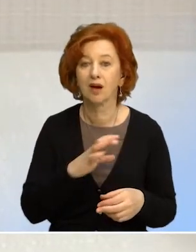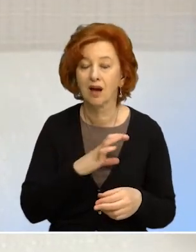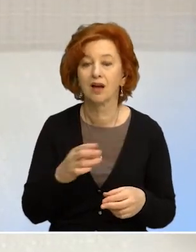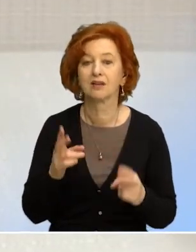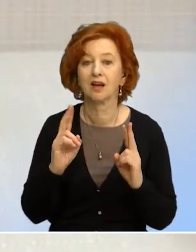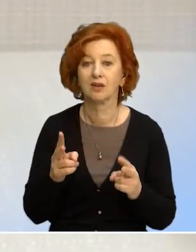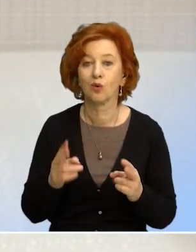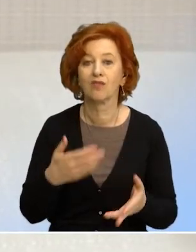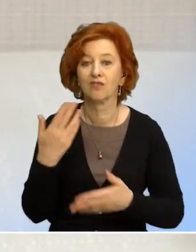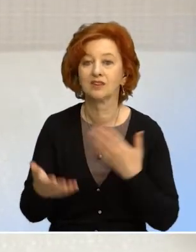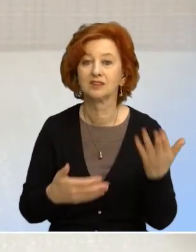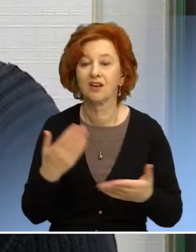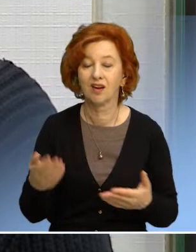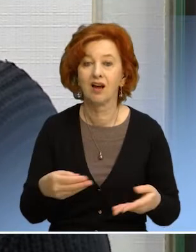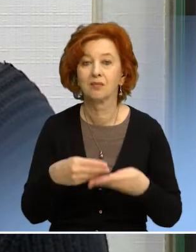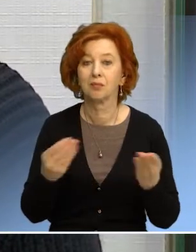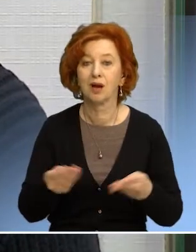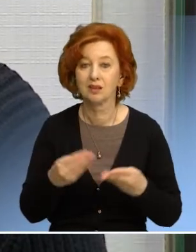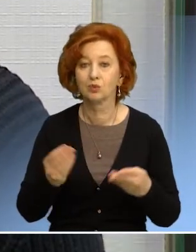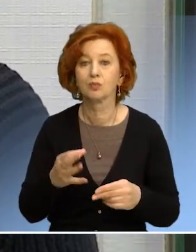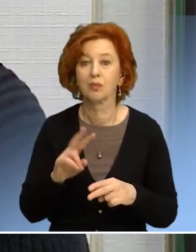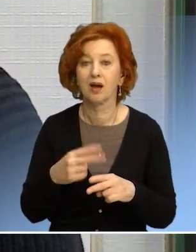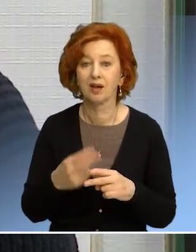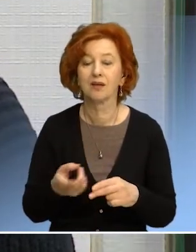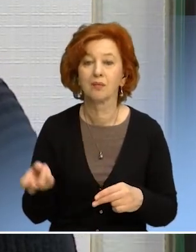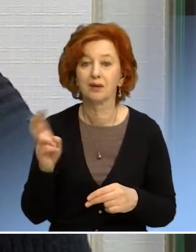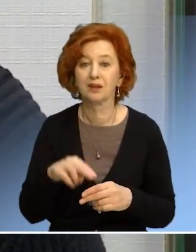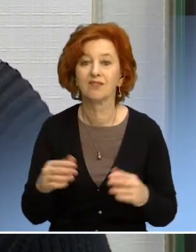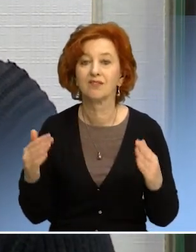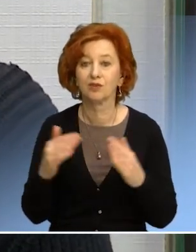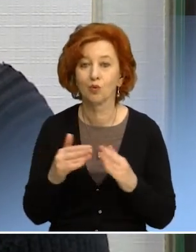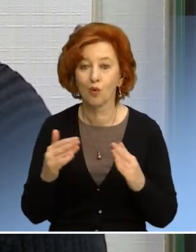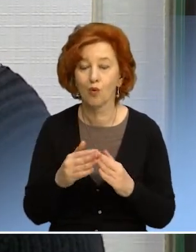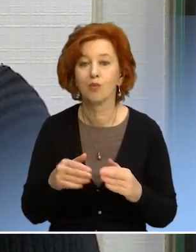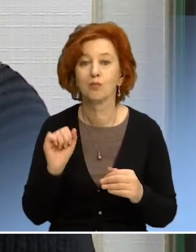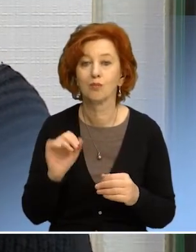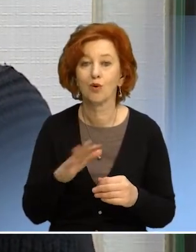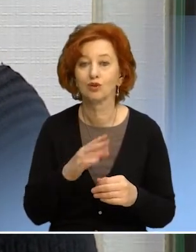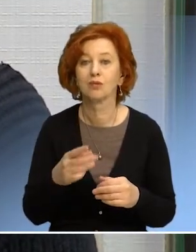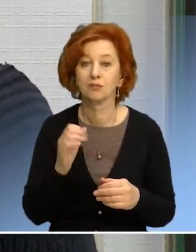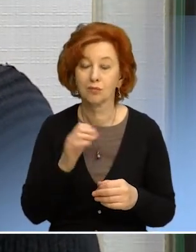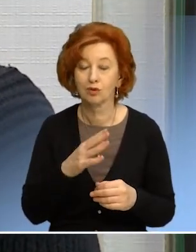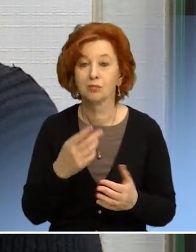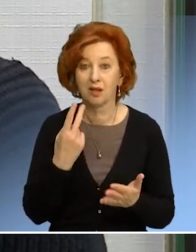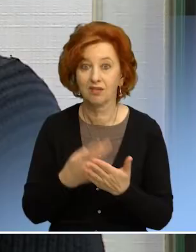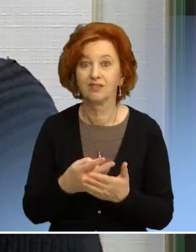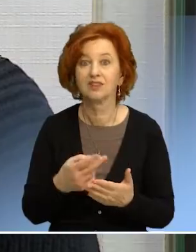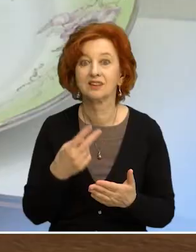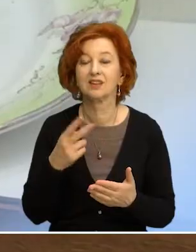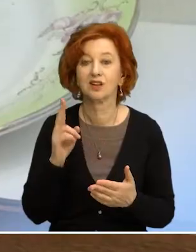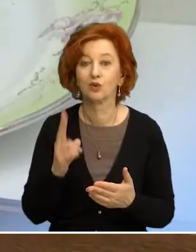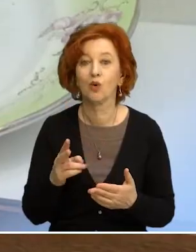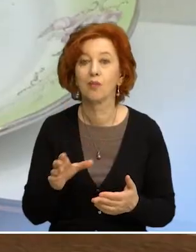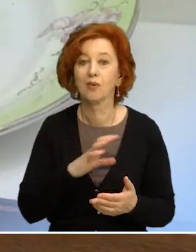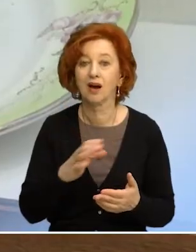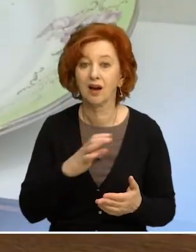горки, где выставлялась посуда, и по этой посуде, придя в дом, вот в этой горке стояли